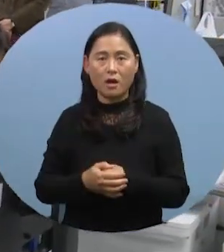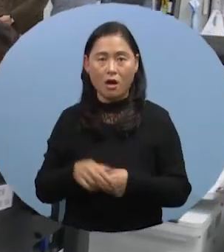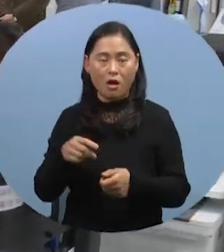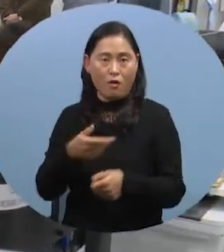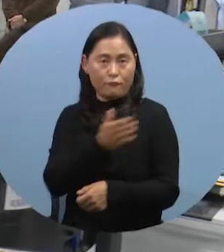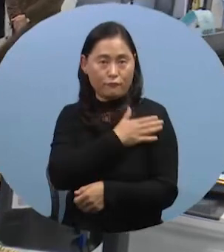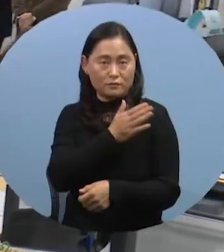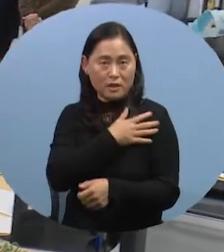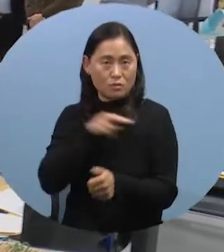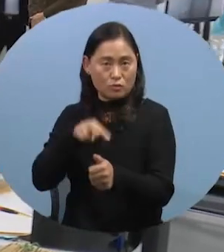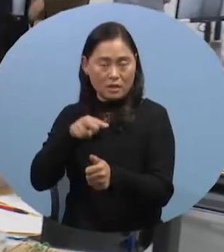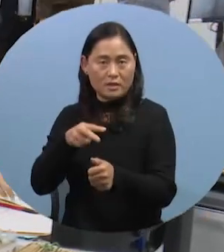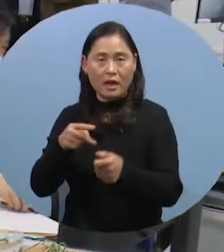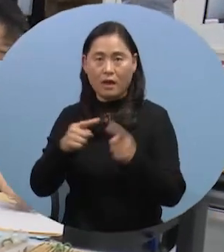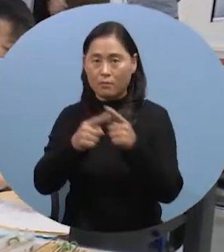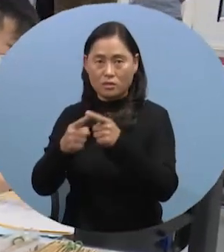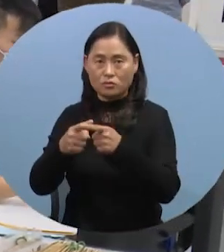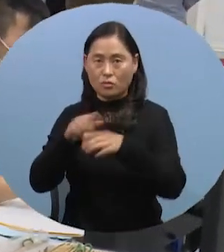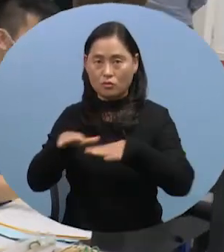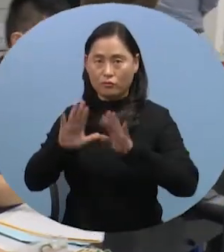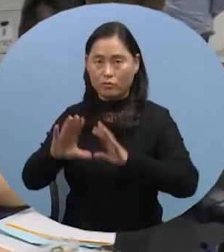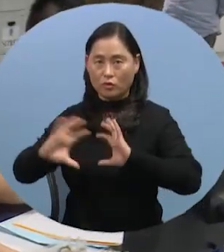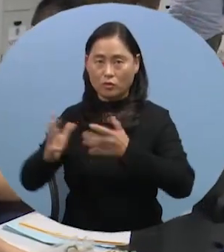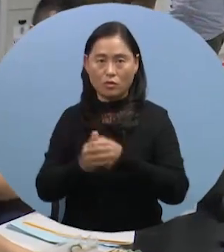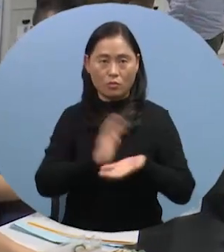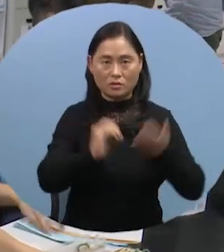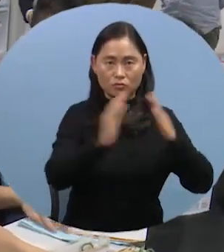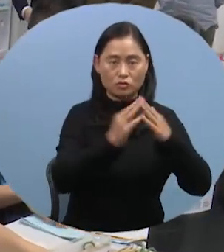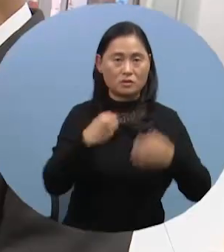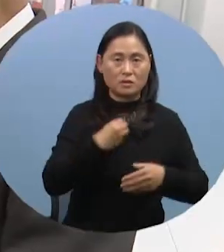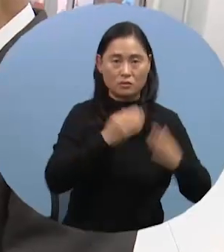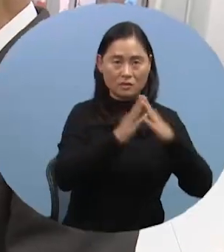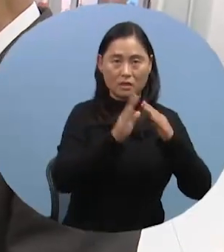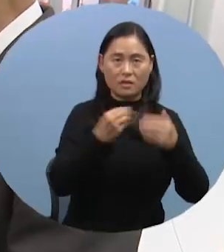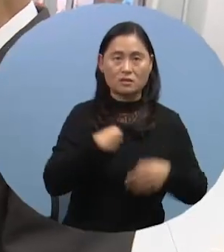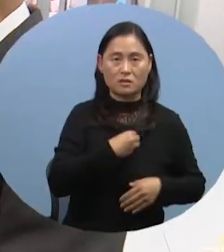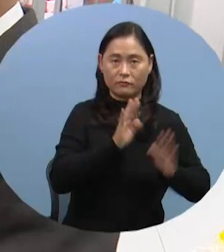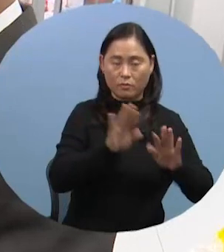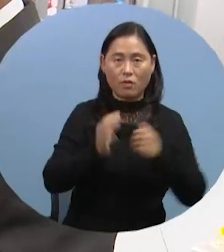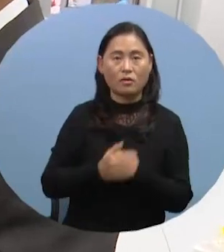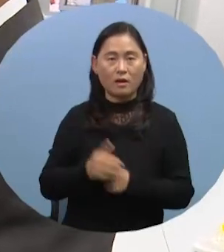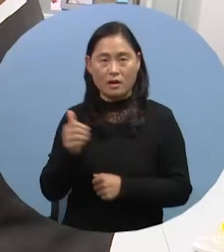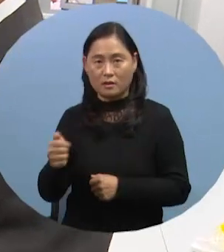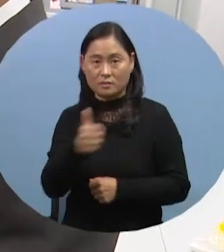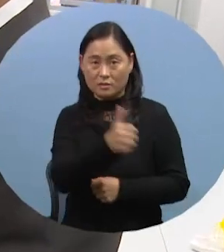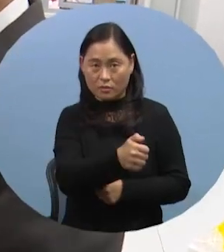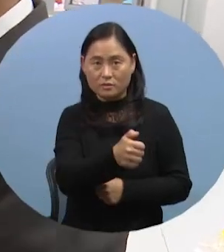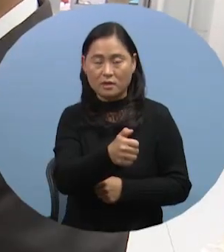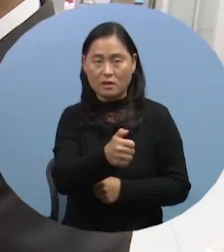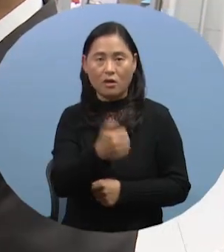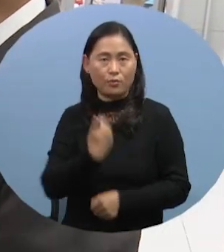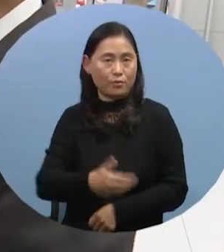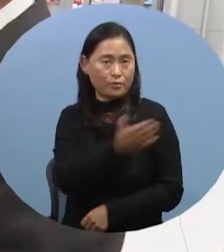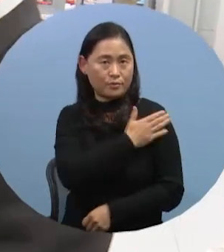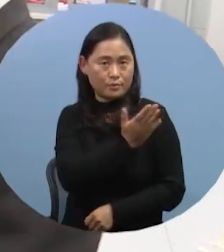服务队管理，卫生署负责医疗站的医护服务。张建宗感谢民安队队员和卫生署职员尽忠